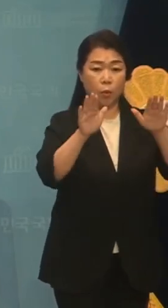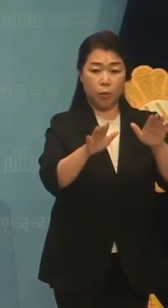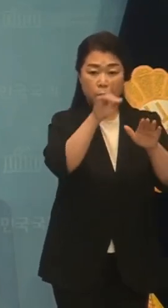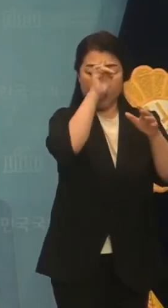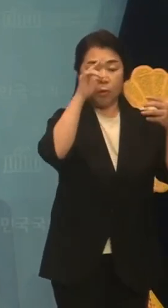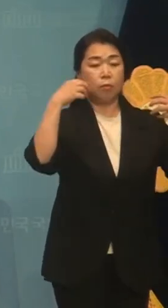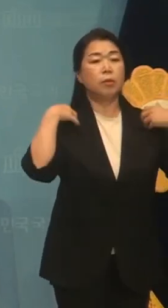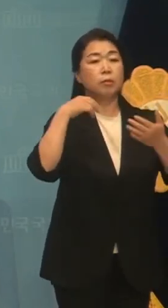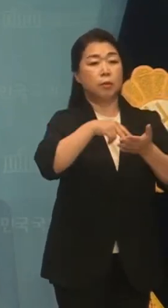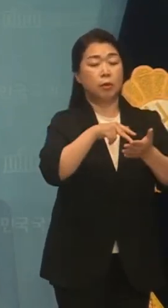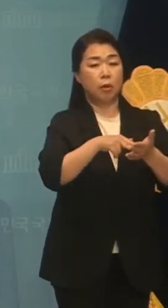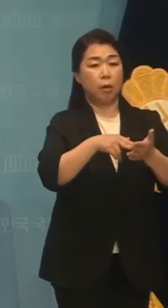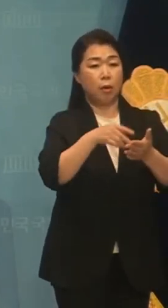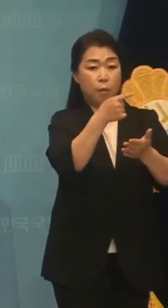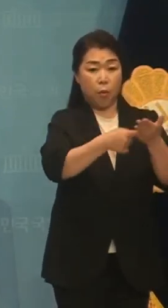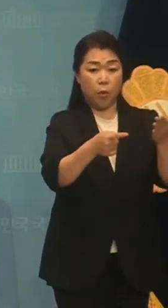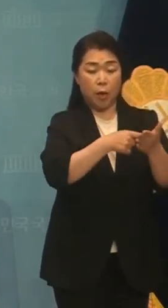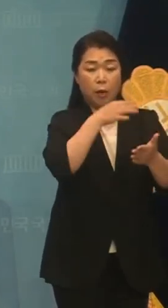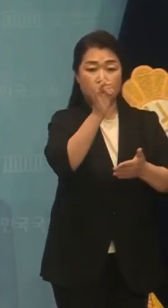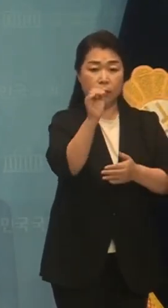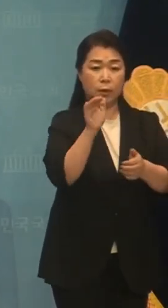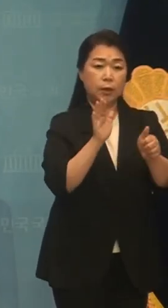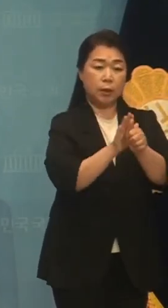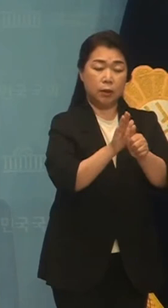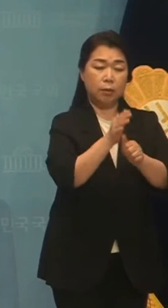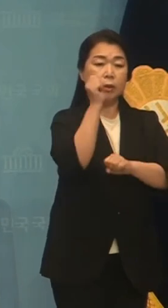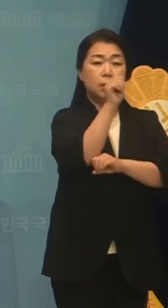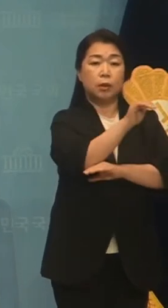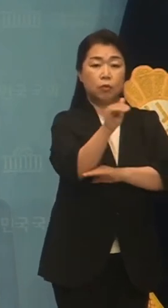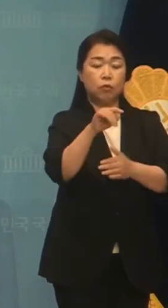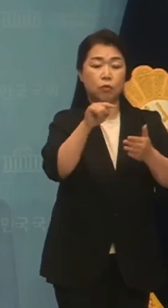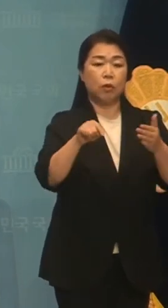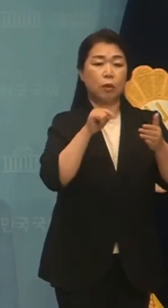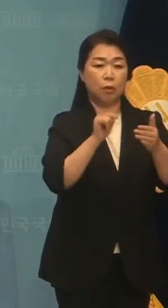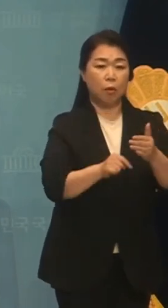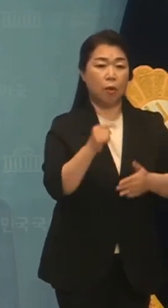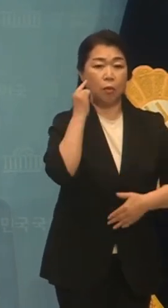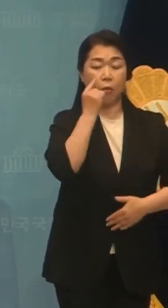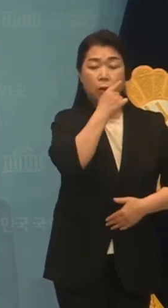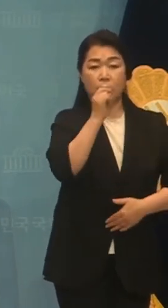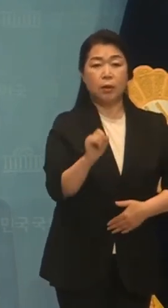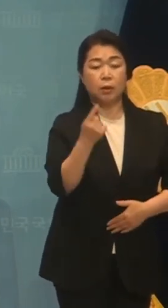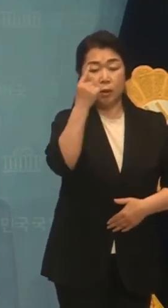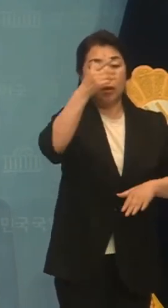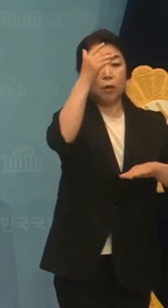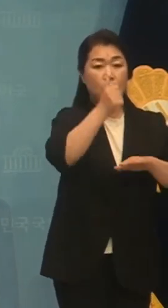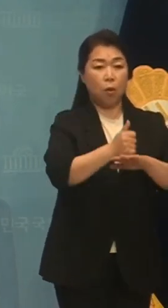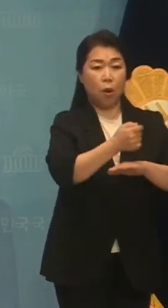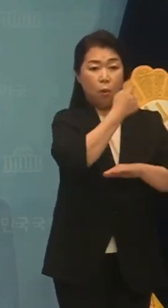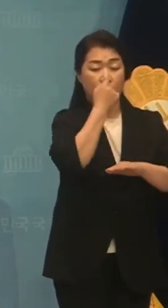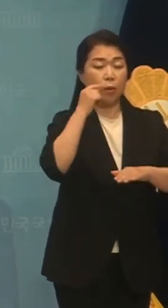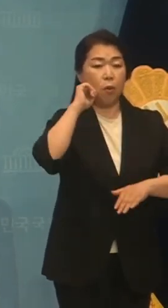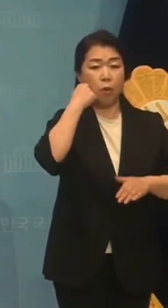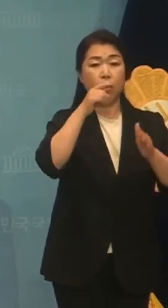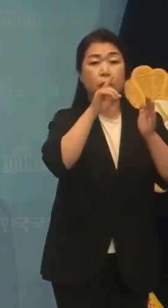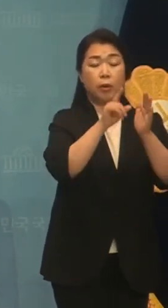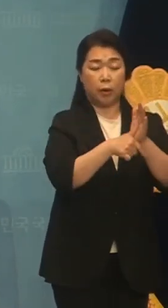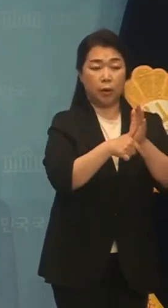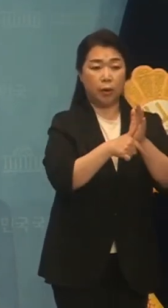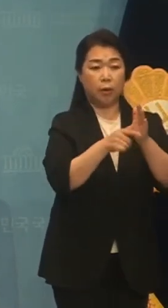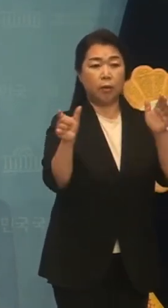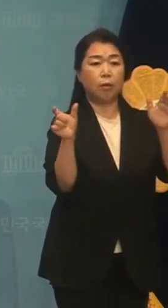정책은 보상급 지급 기준 가운데 인과성이 인정되기 어렵다고 판단된 항목을 대상으로